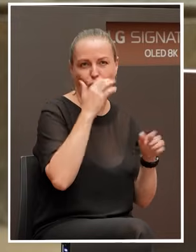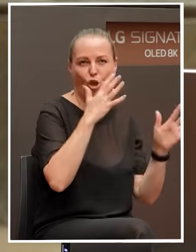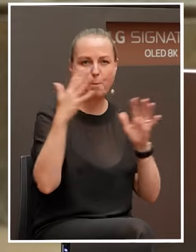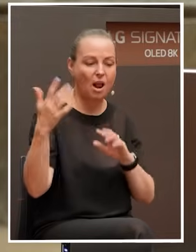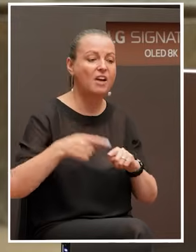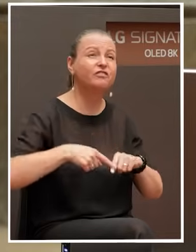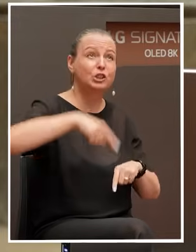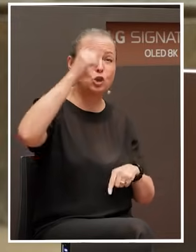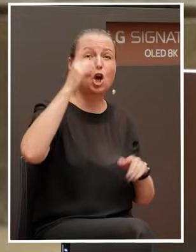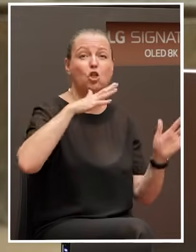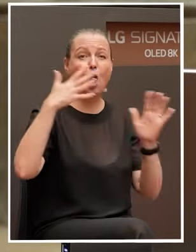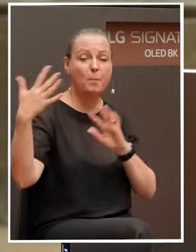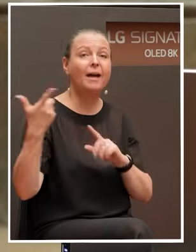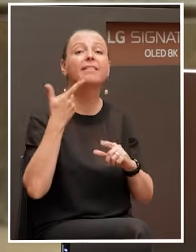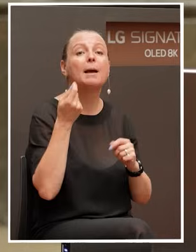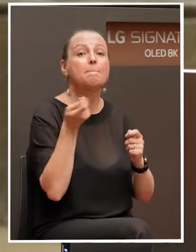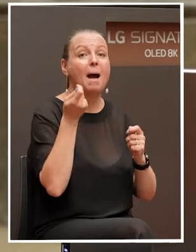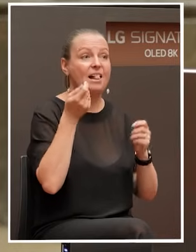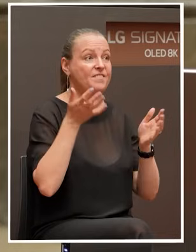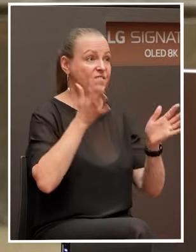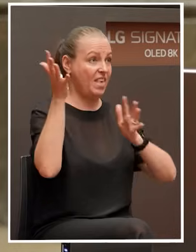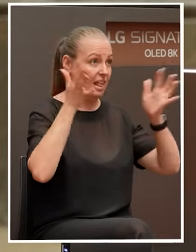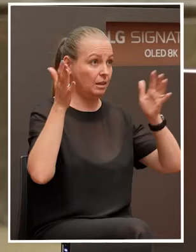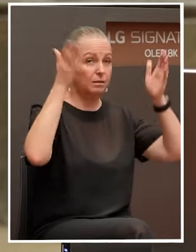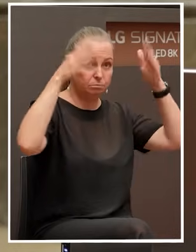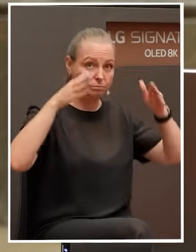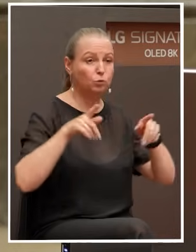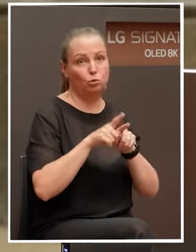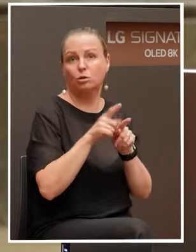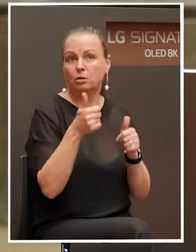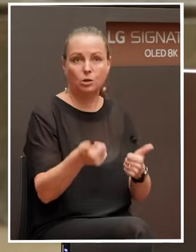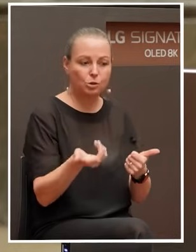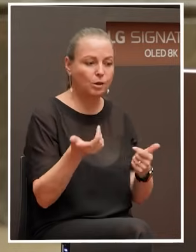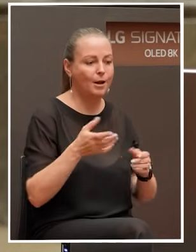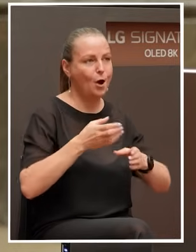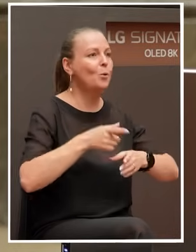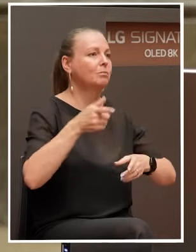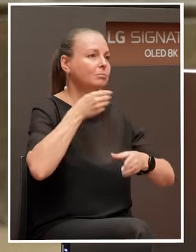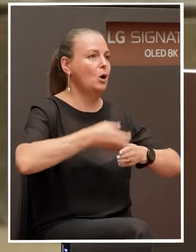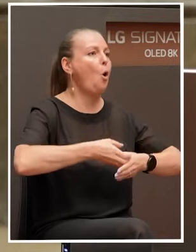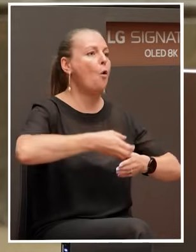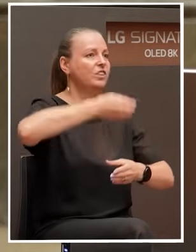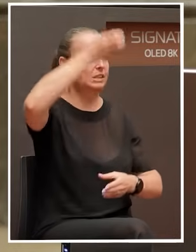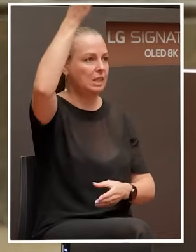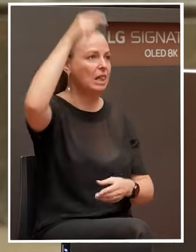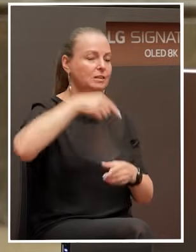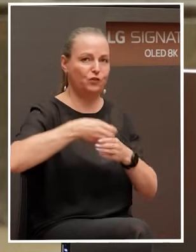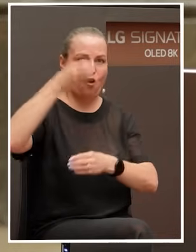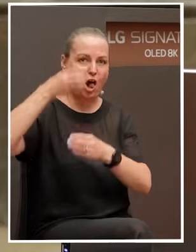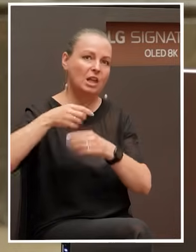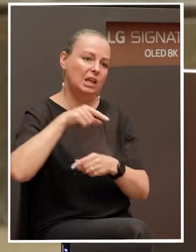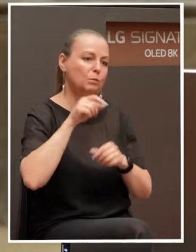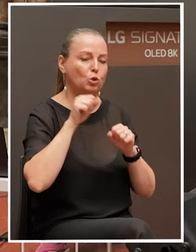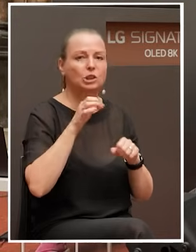Высокие тополя, где мало веток, это тоже хорошо, поскольку из них ровные стволы, их можно